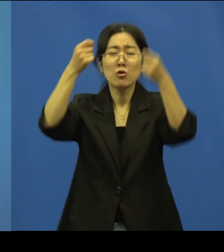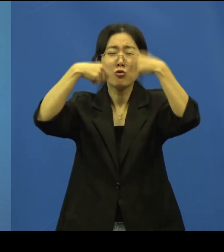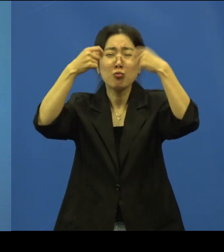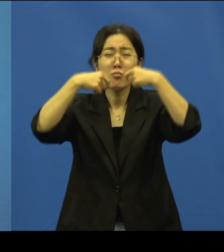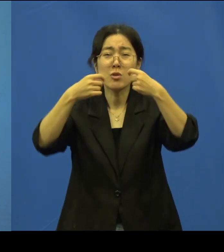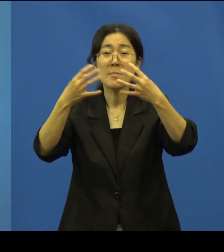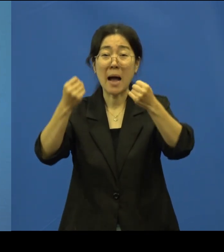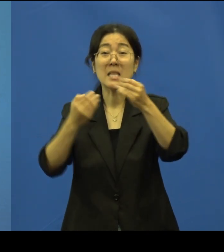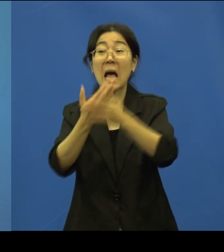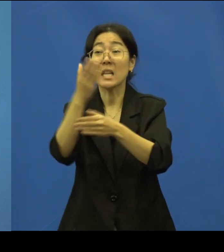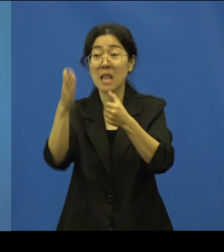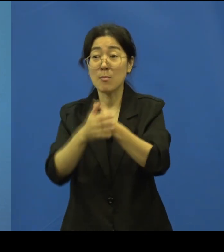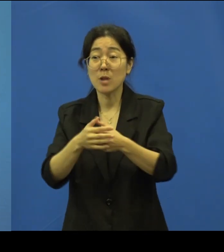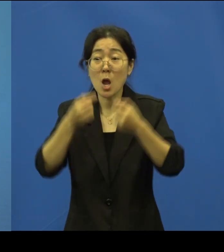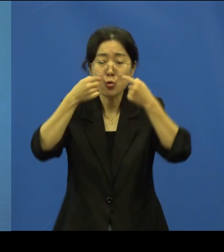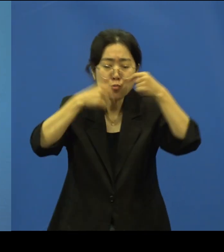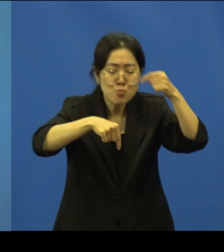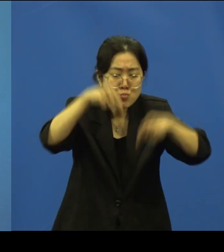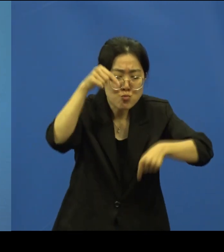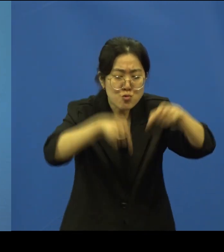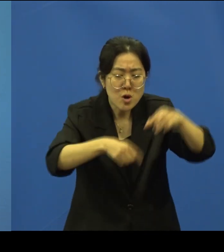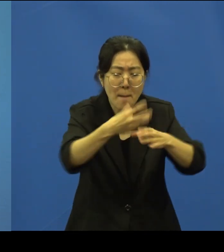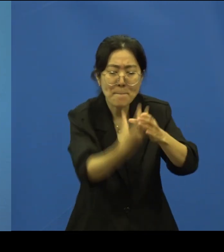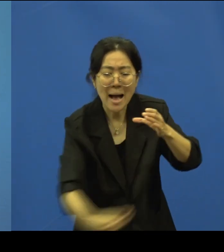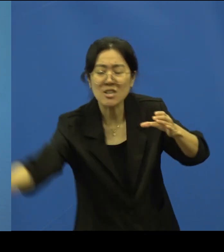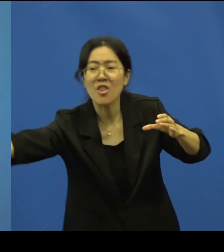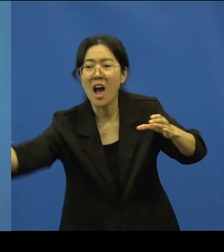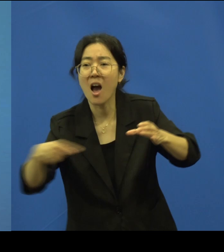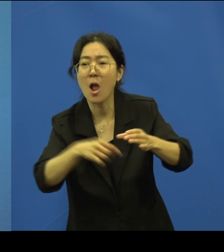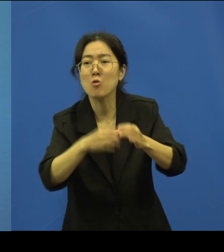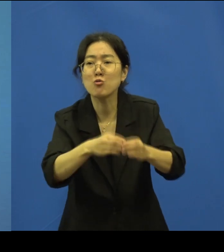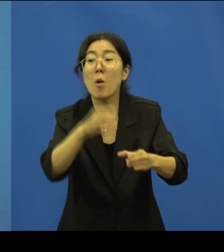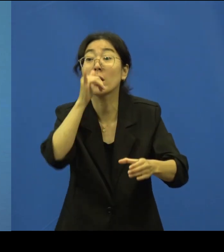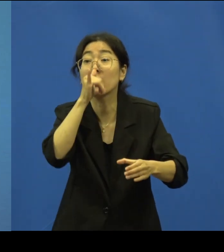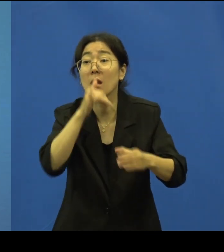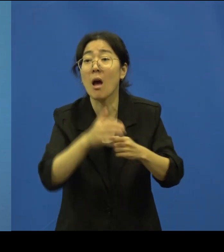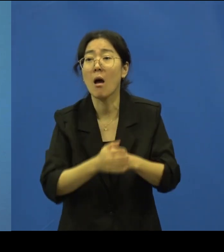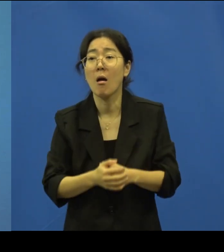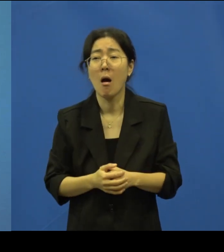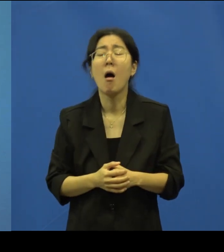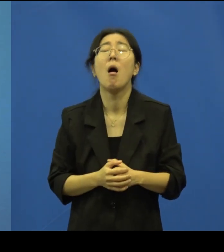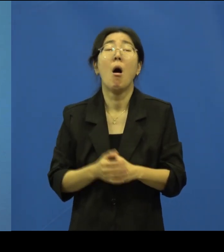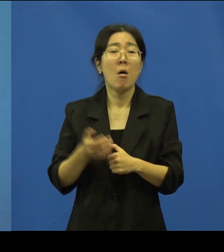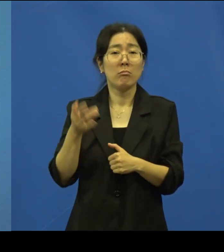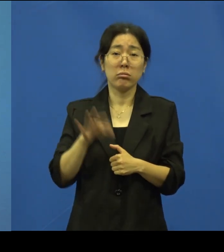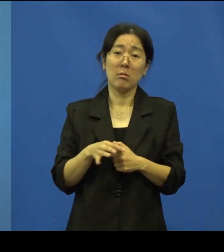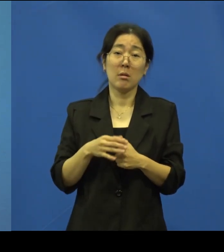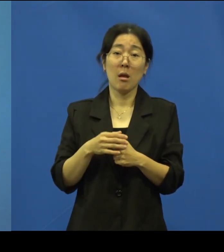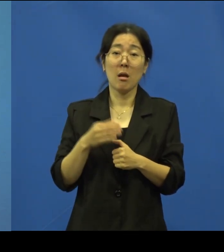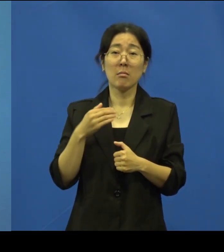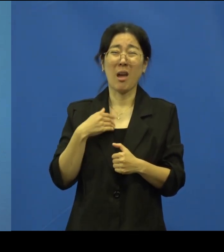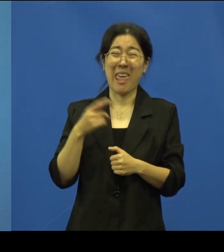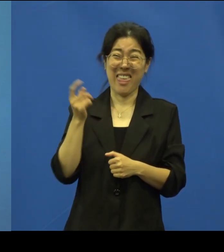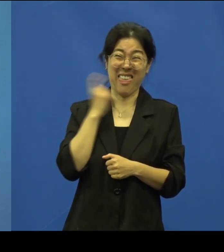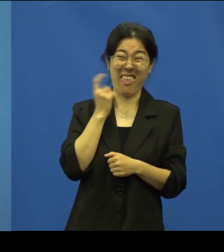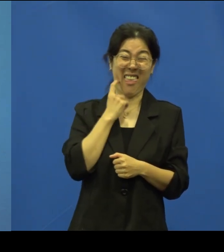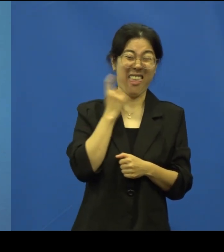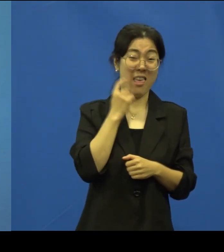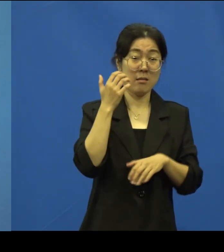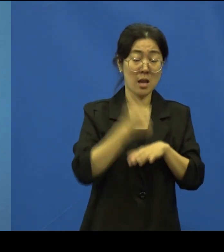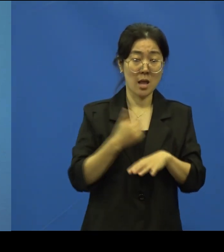뻥치시네요. 속으로 그랬거든요. 그랬는데 정말 눈물이 계속